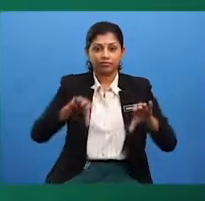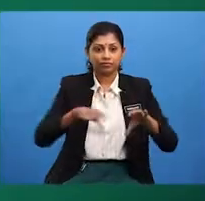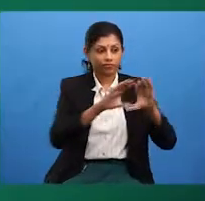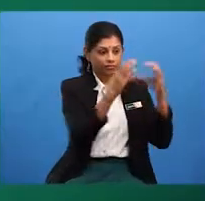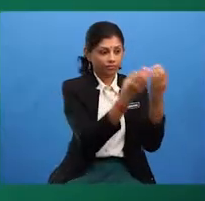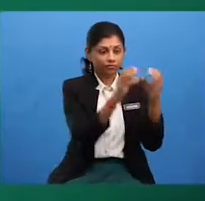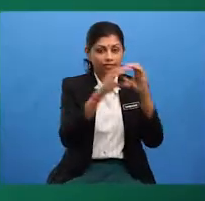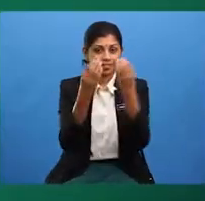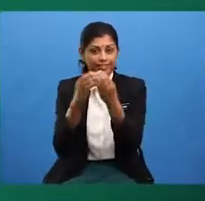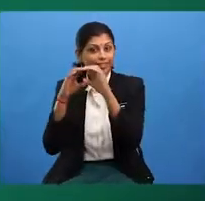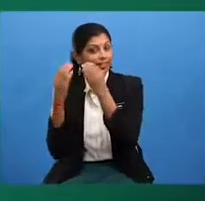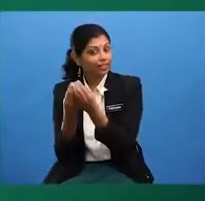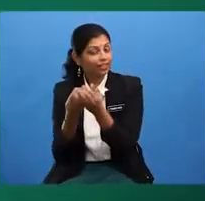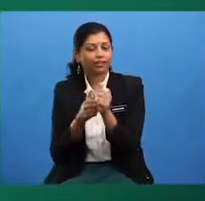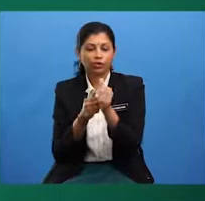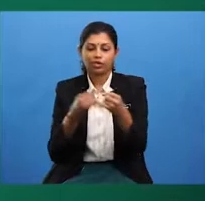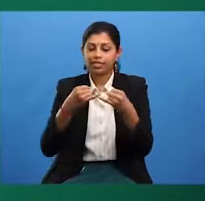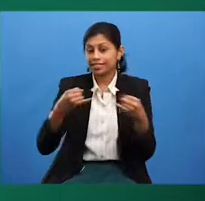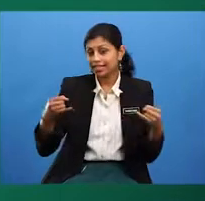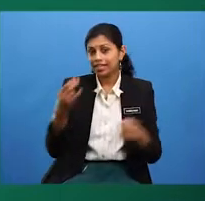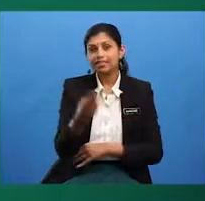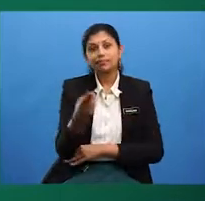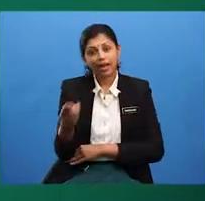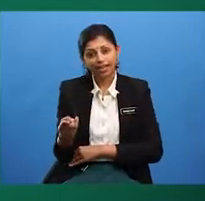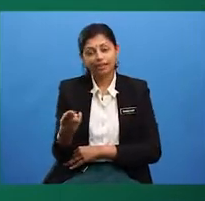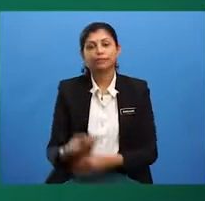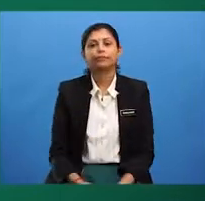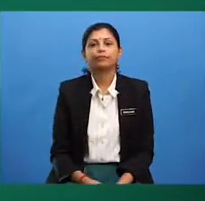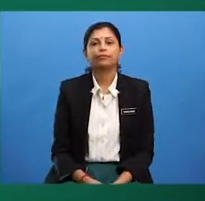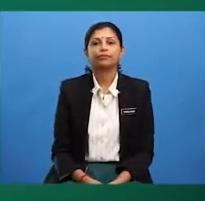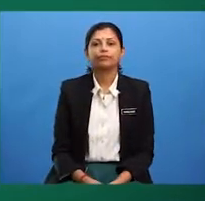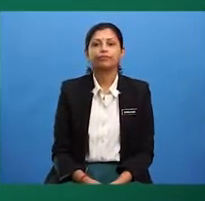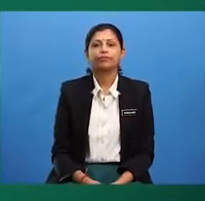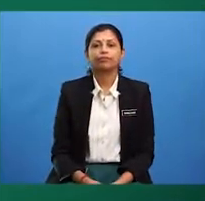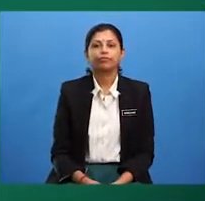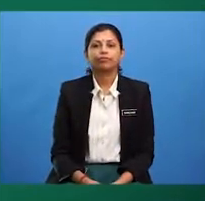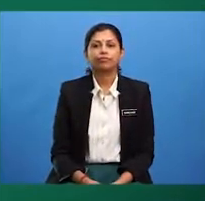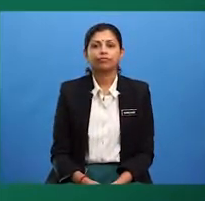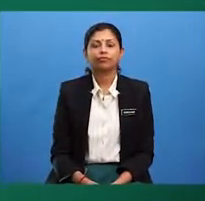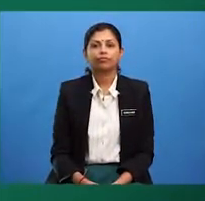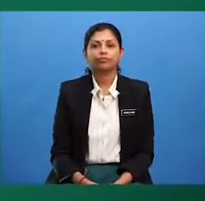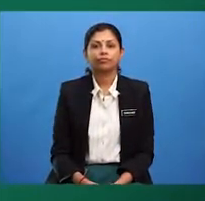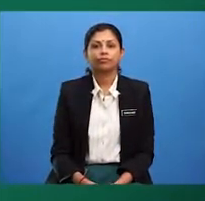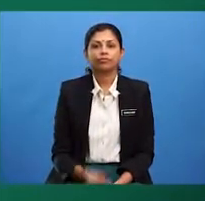berikut mengikut jenis bahannya. Perhatikan objek-objek yang dipaparkan.